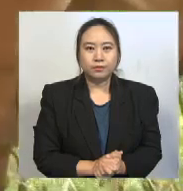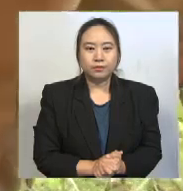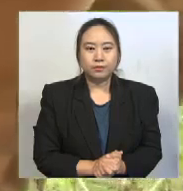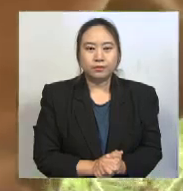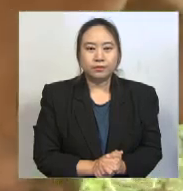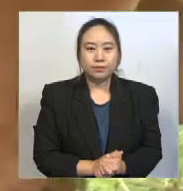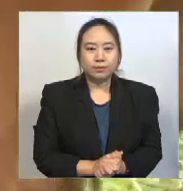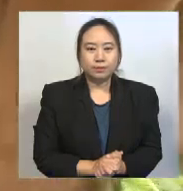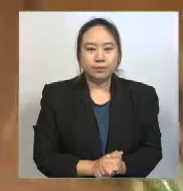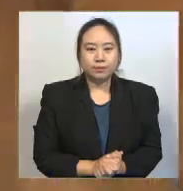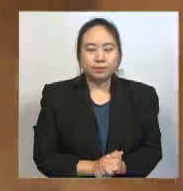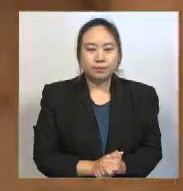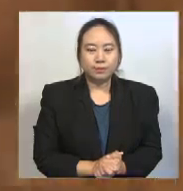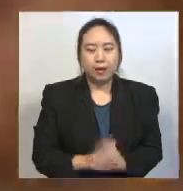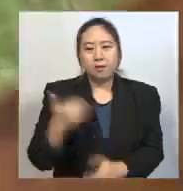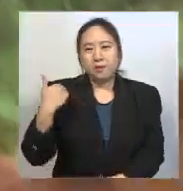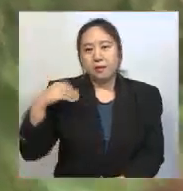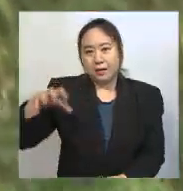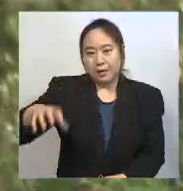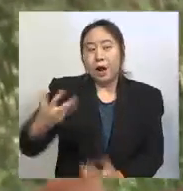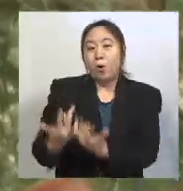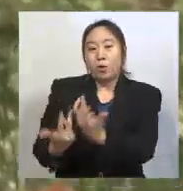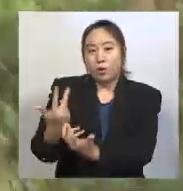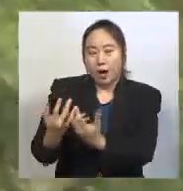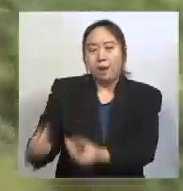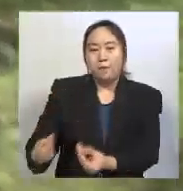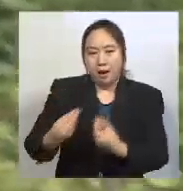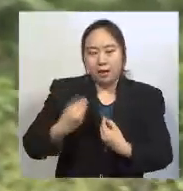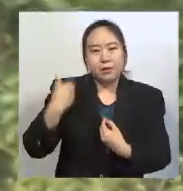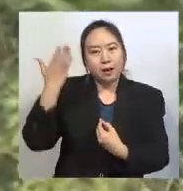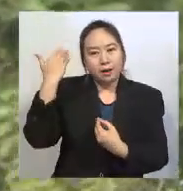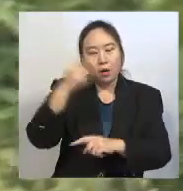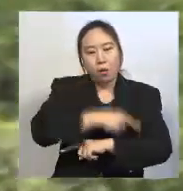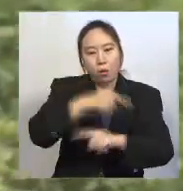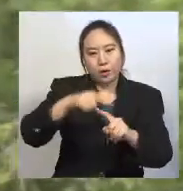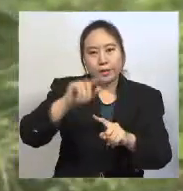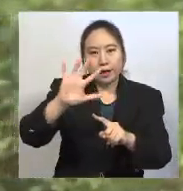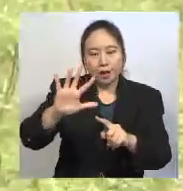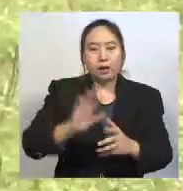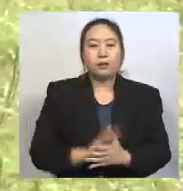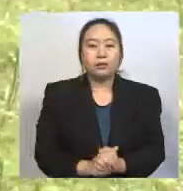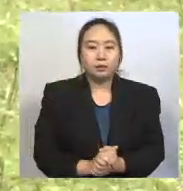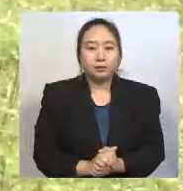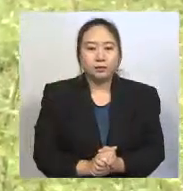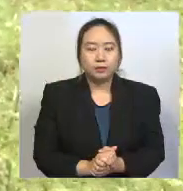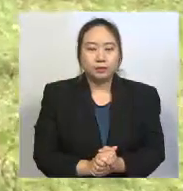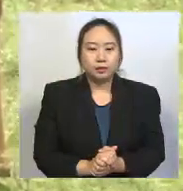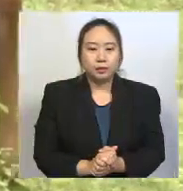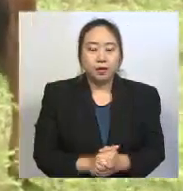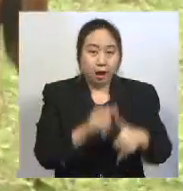นี่พวกปัจจุบันเขาเอาหญ้ามาให้แต่มือมันที่หาเท่าเดือนคนละ